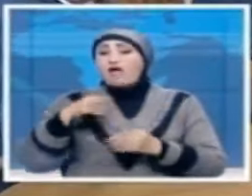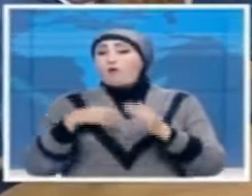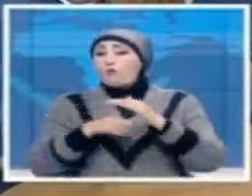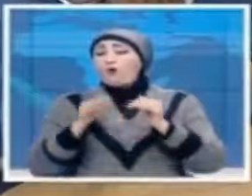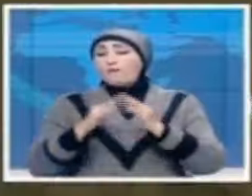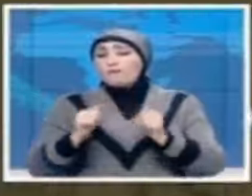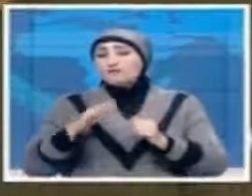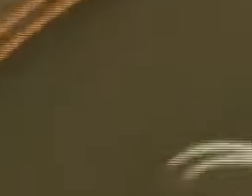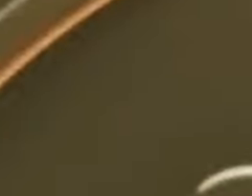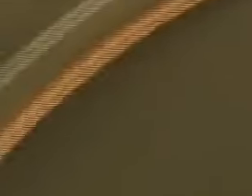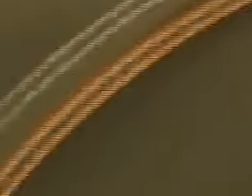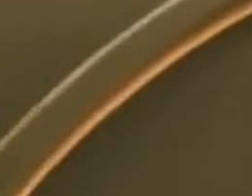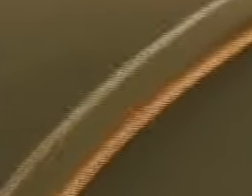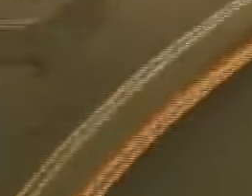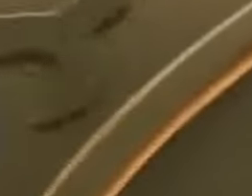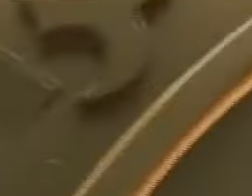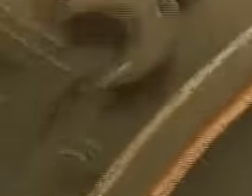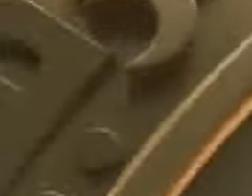والأجنبية.